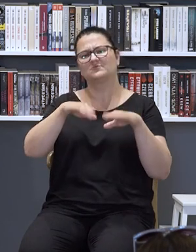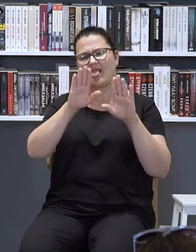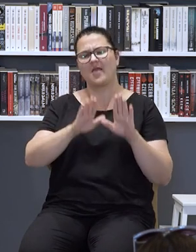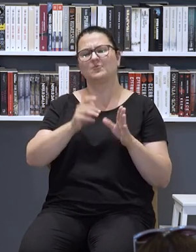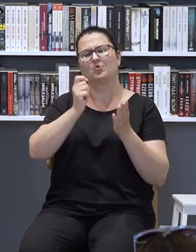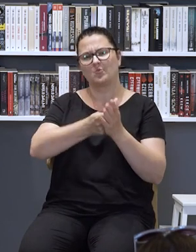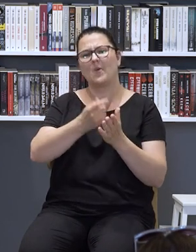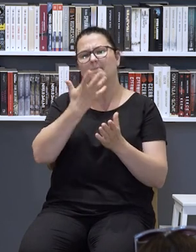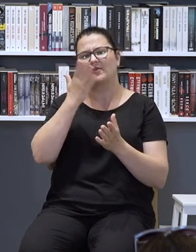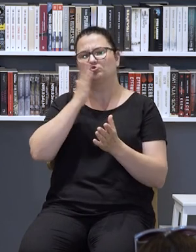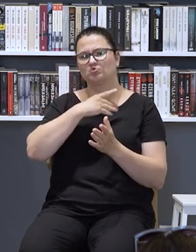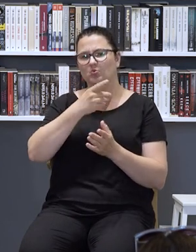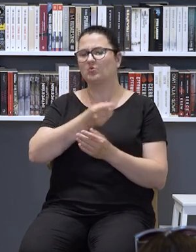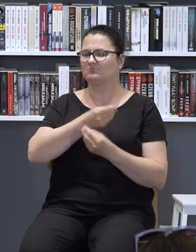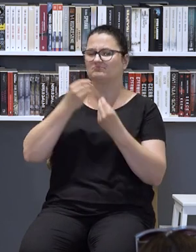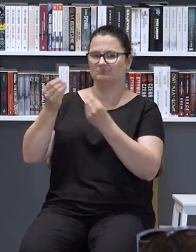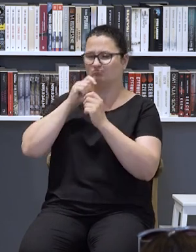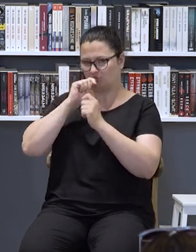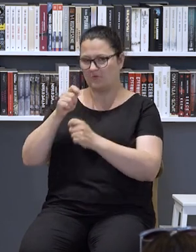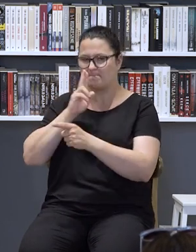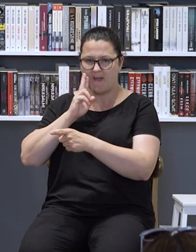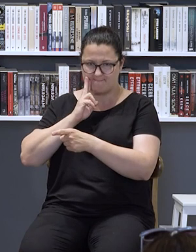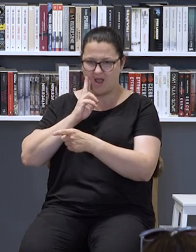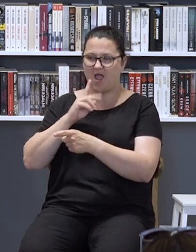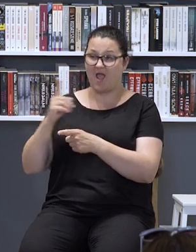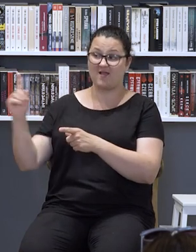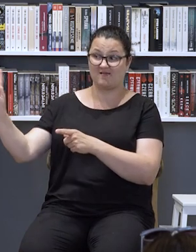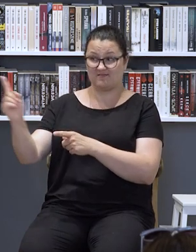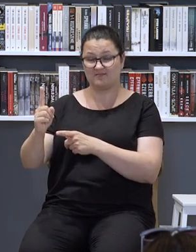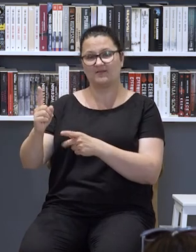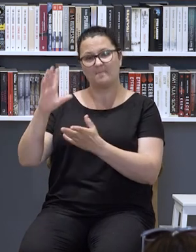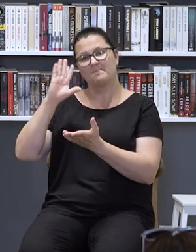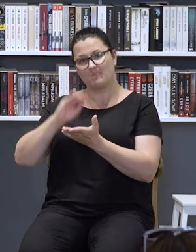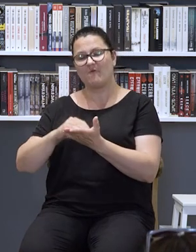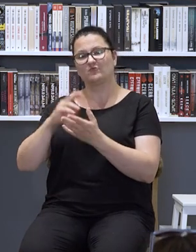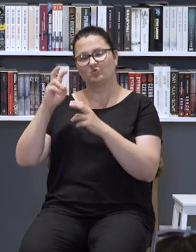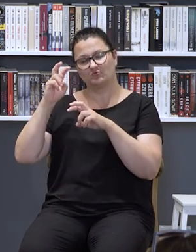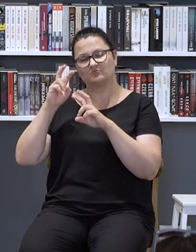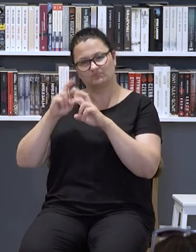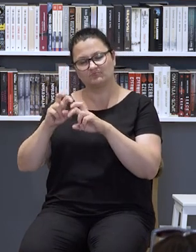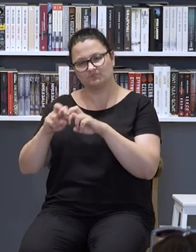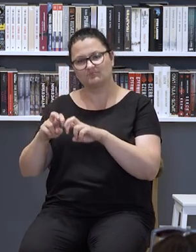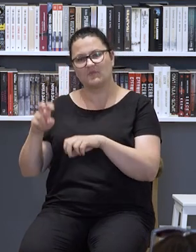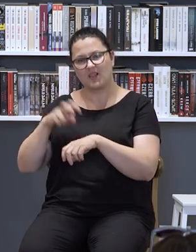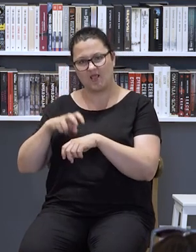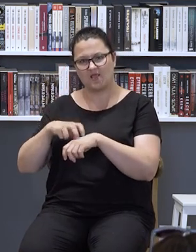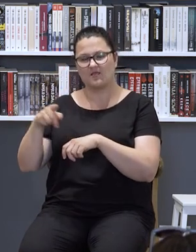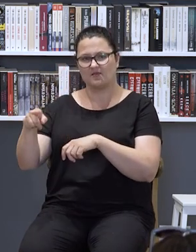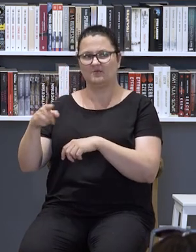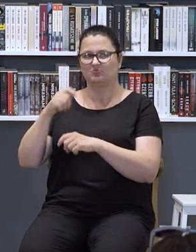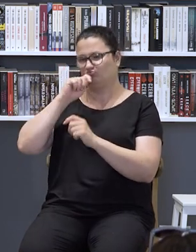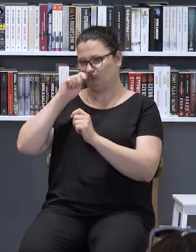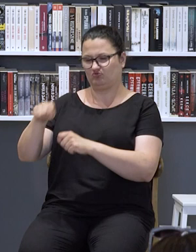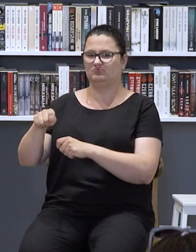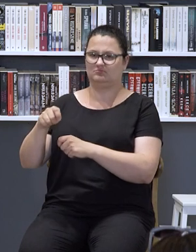dałam mojej mamie i jak ta pani przyszła, żeby się zbadać ponownie po wolnym, to dostała pakiecik